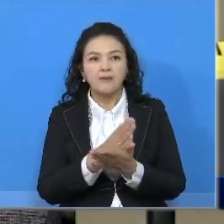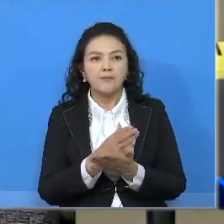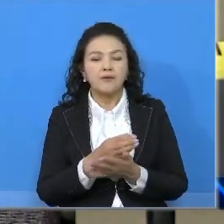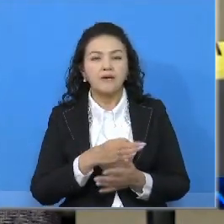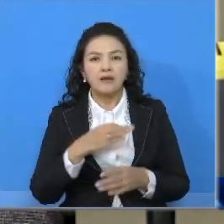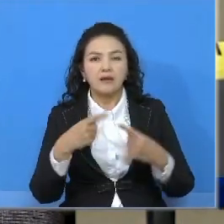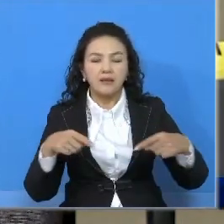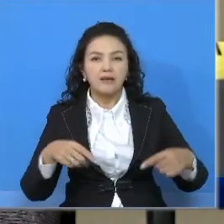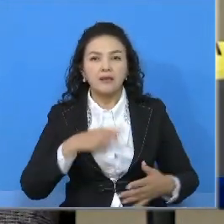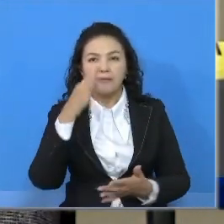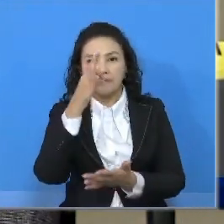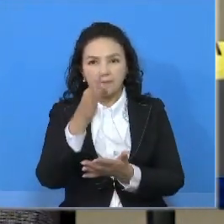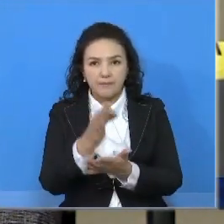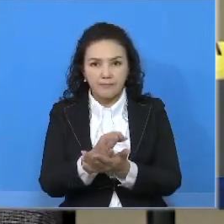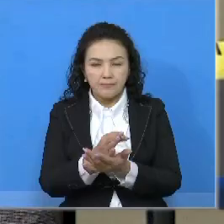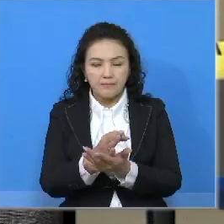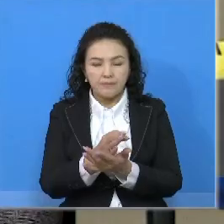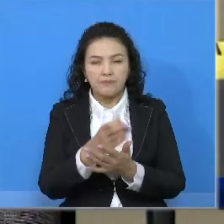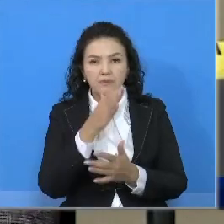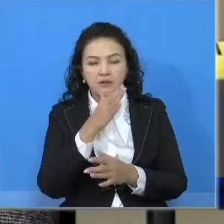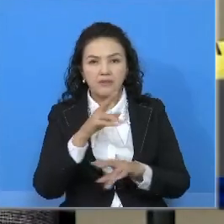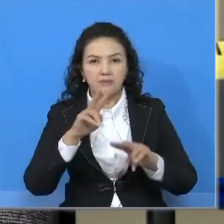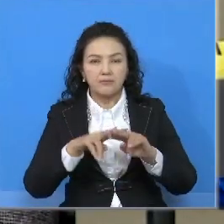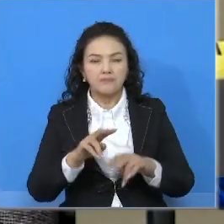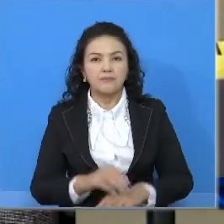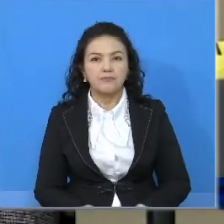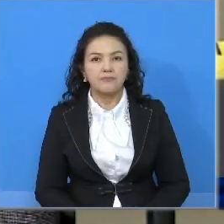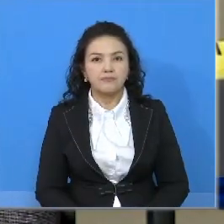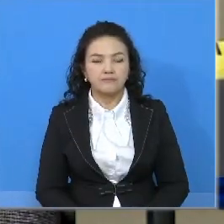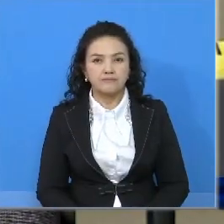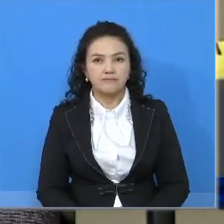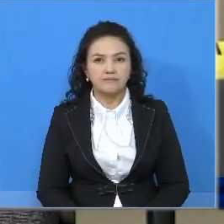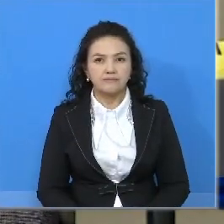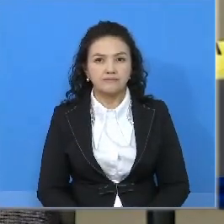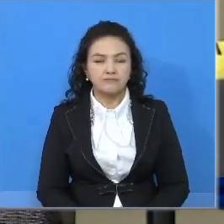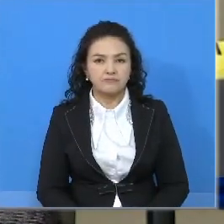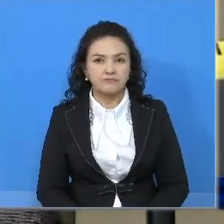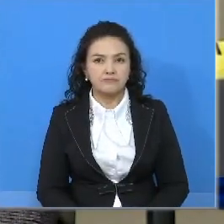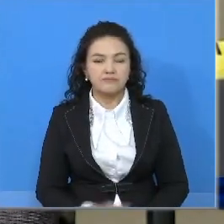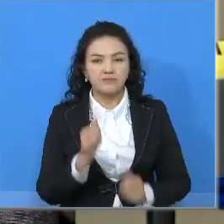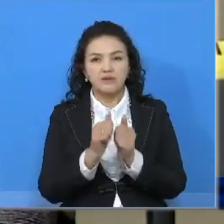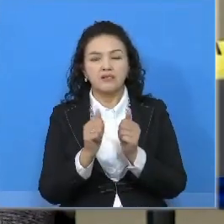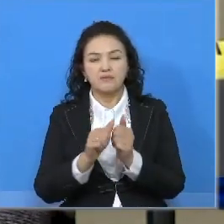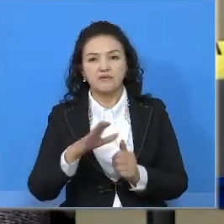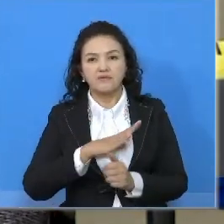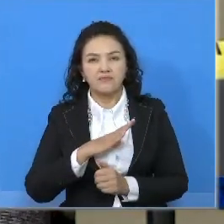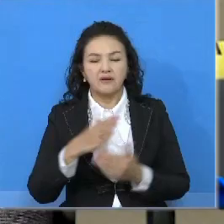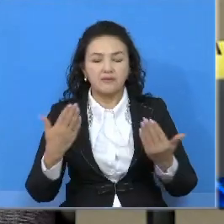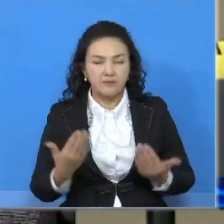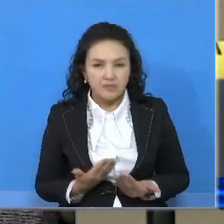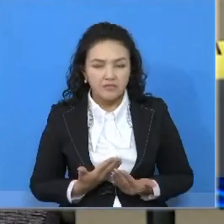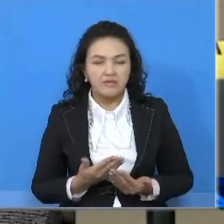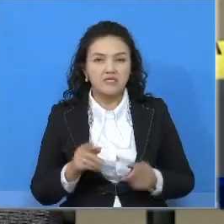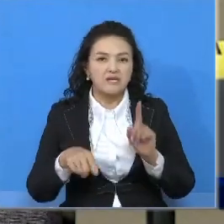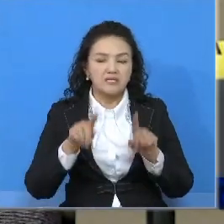к различным срокам заключения. В основном звонят местные жители,